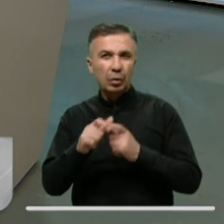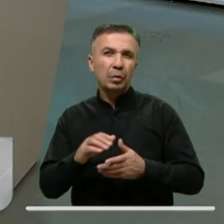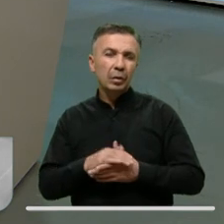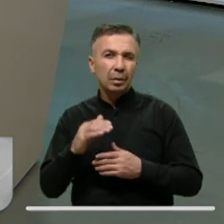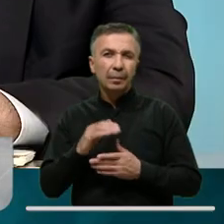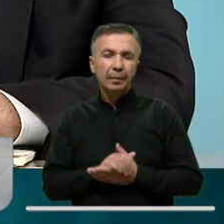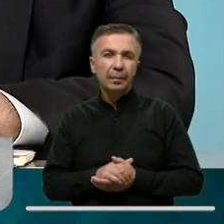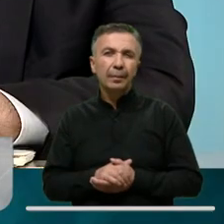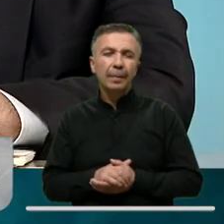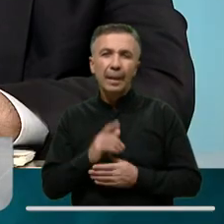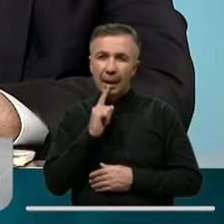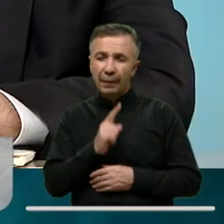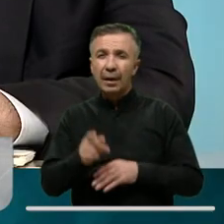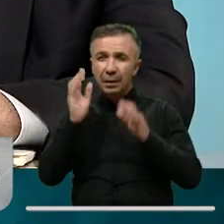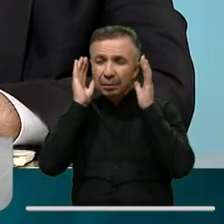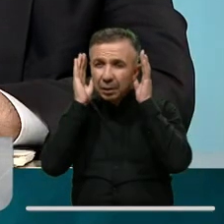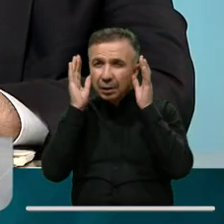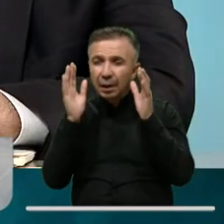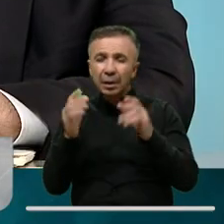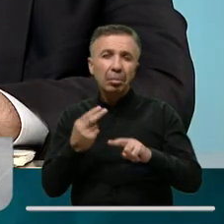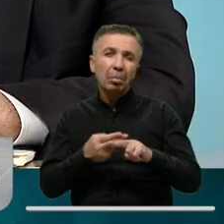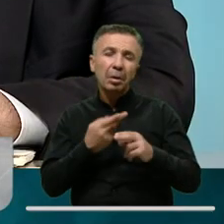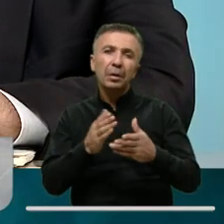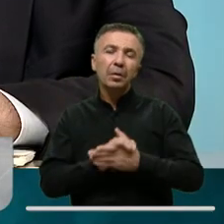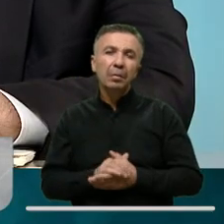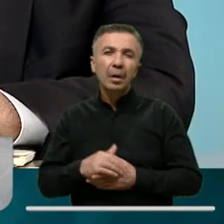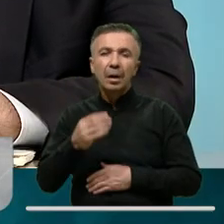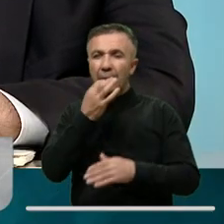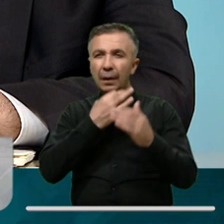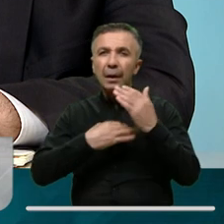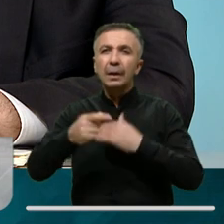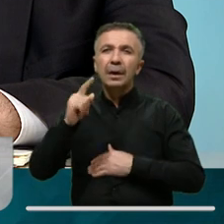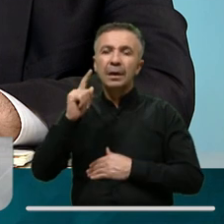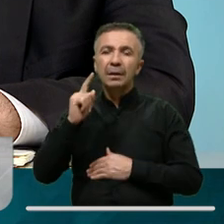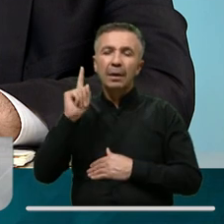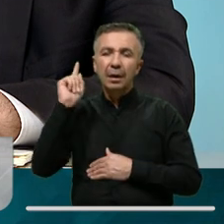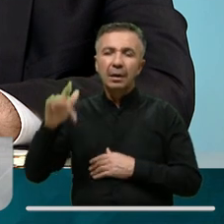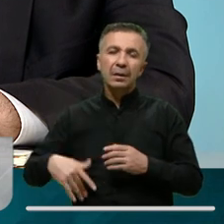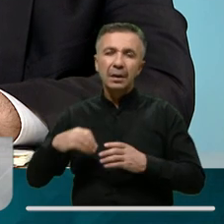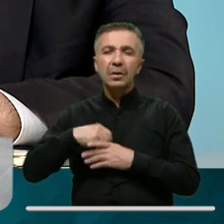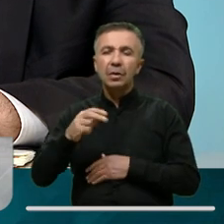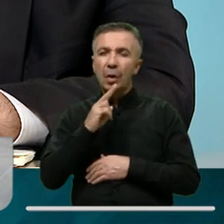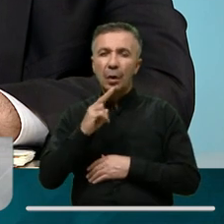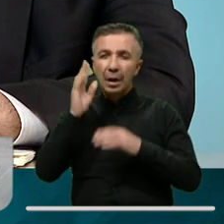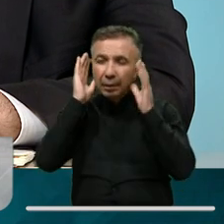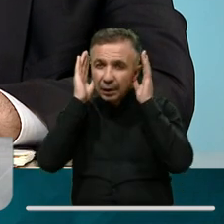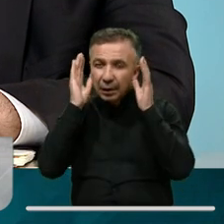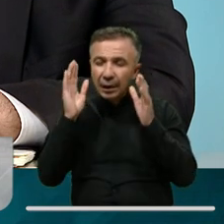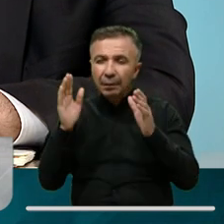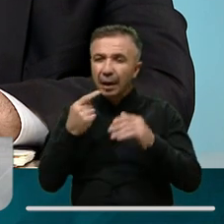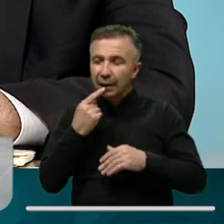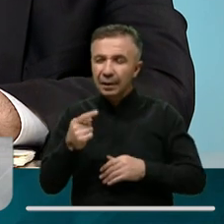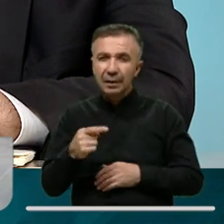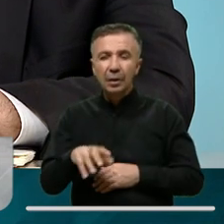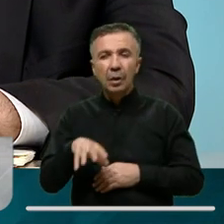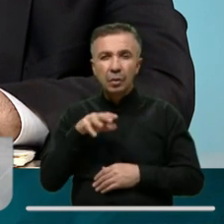Eee farz namazları kılarken Örneğin Niyet ettim öğle namazını kılmaya ifadesini kullansak